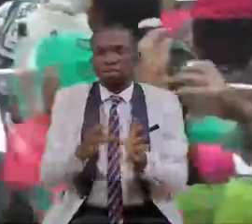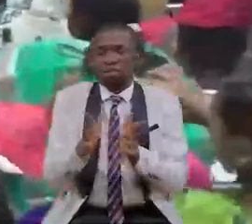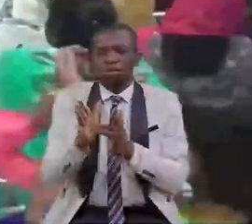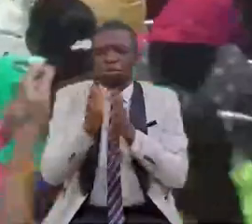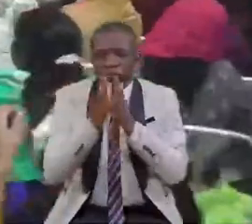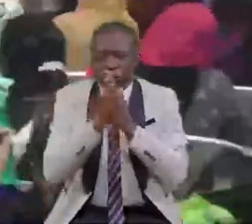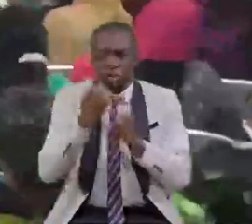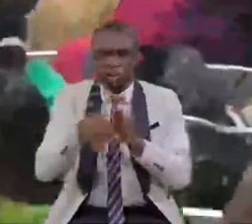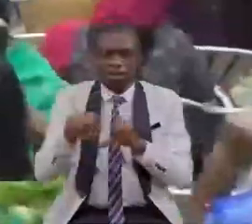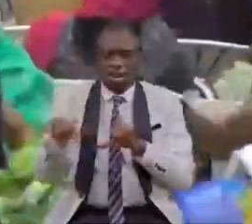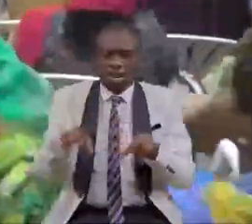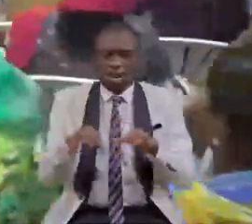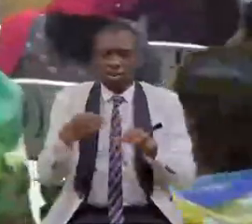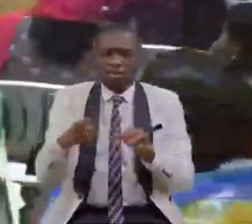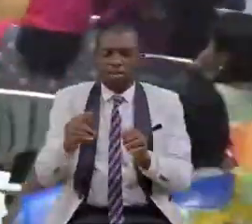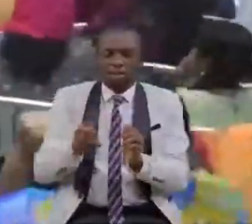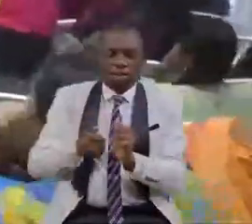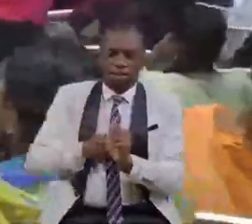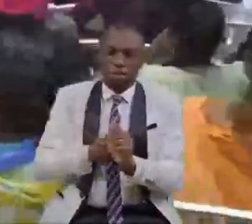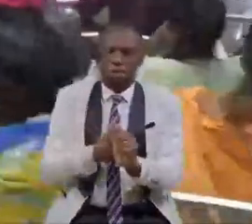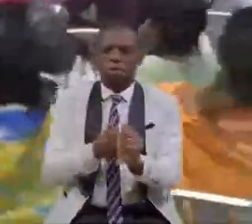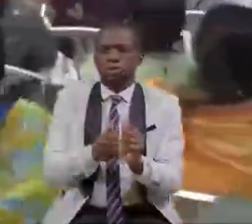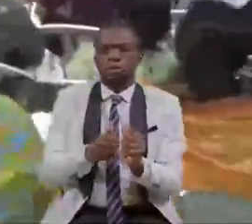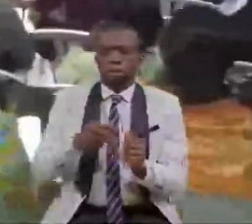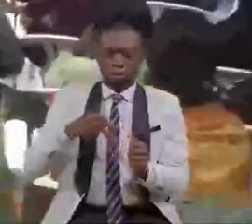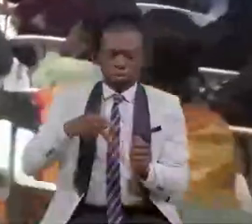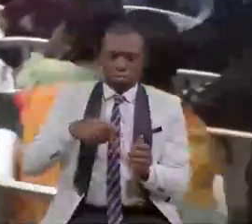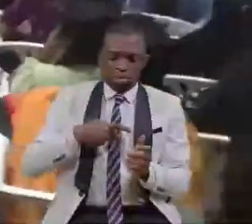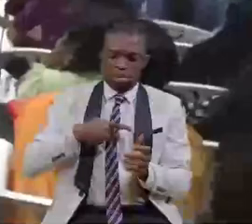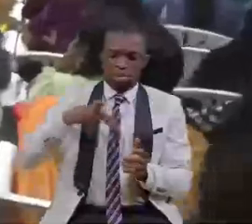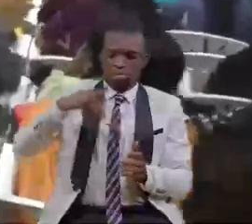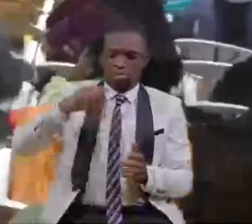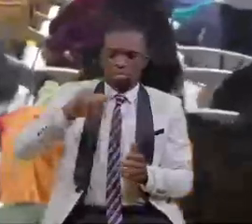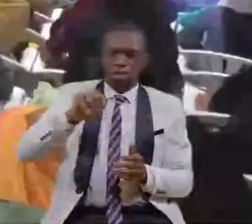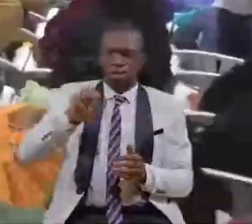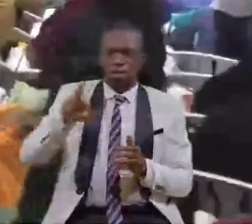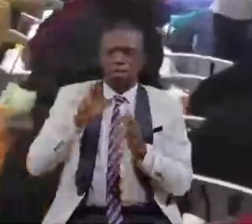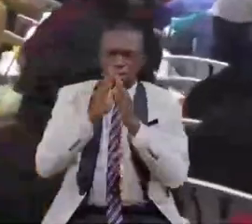Dans les actes des apôtres, Pierre a prié, Jean a prié,